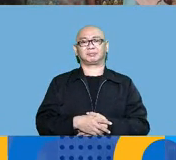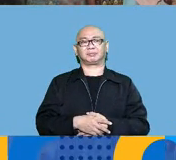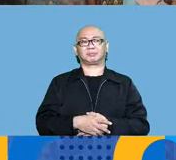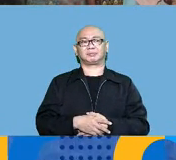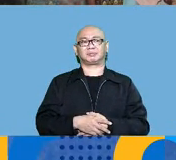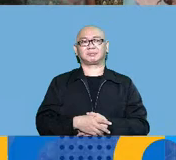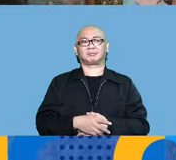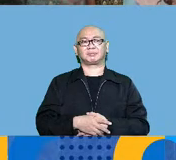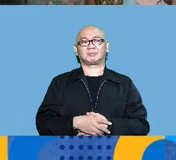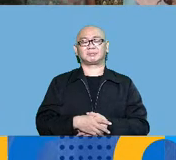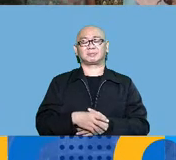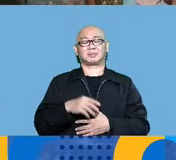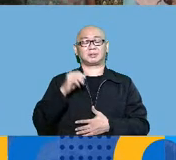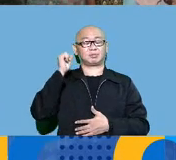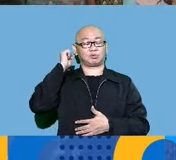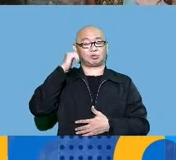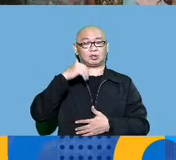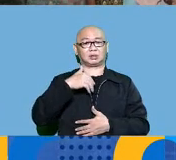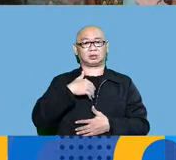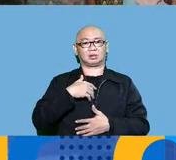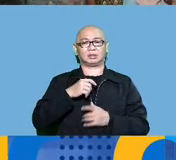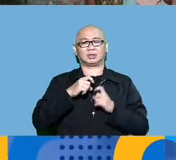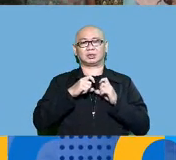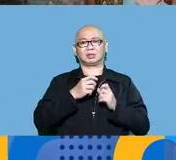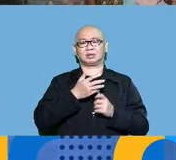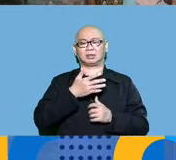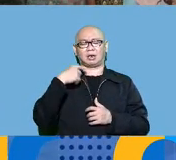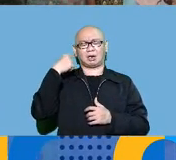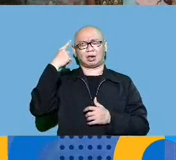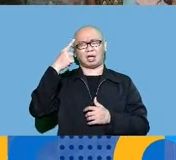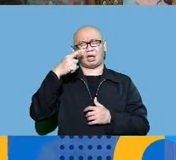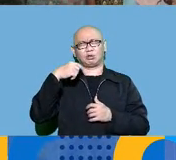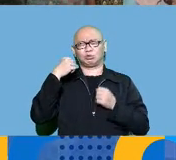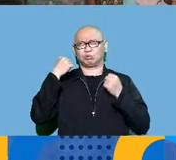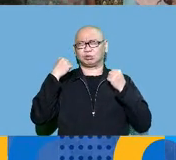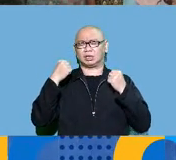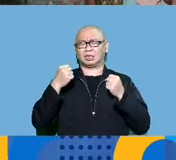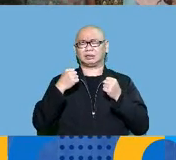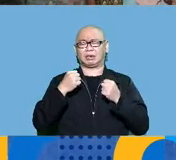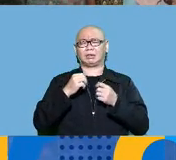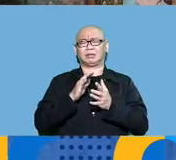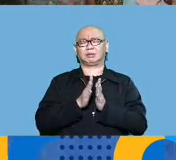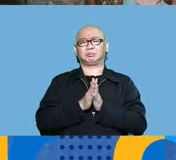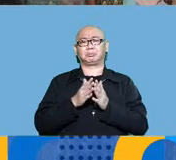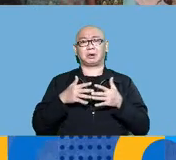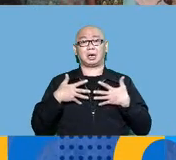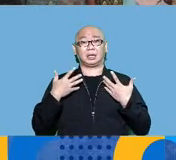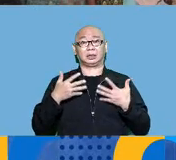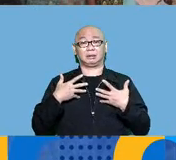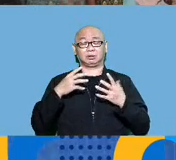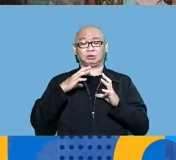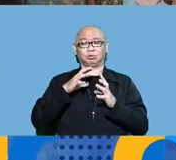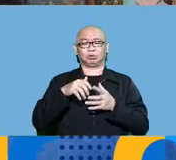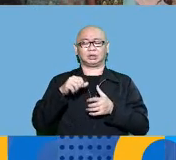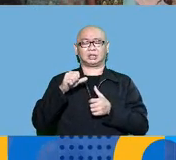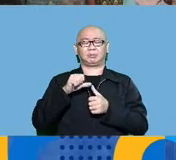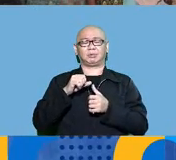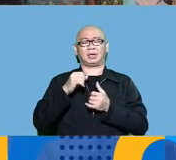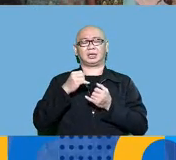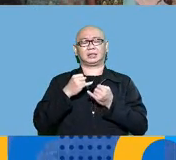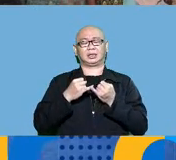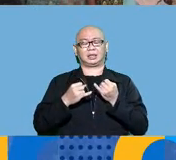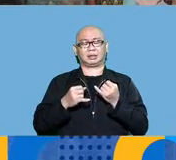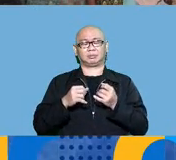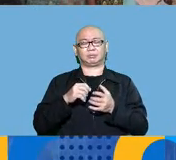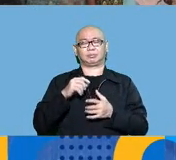Wahai Ibunda ku tercinta, semoga engkau selalu sehat, sehat dan bahagia di dunia hingga akhirat